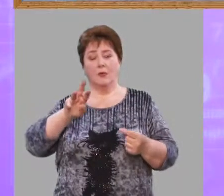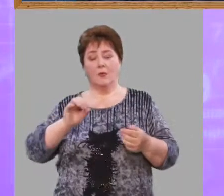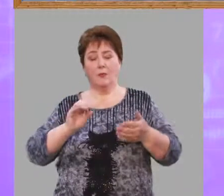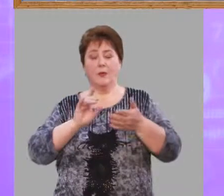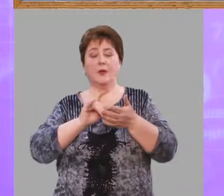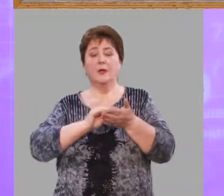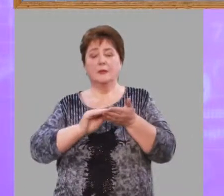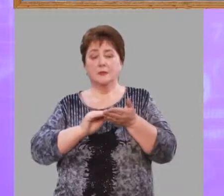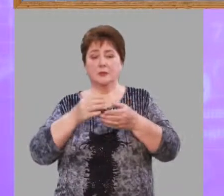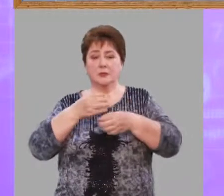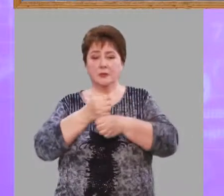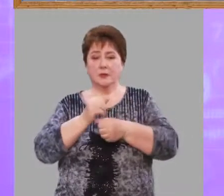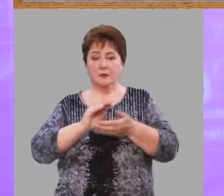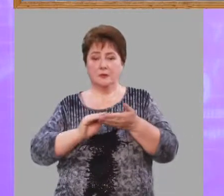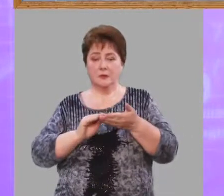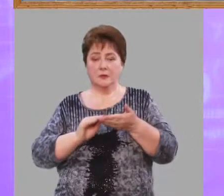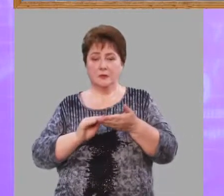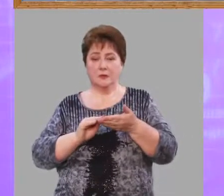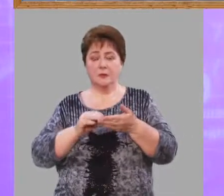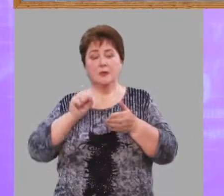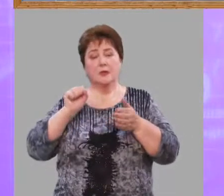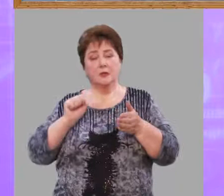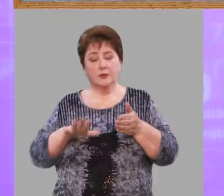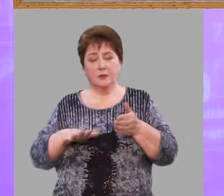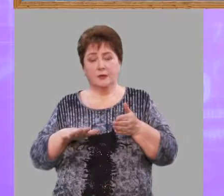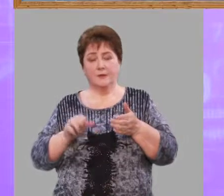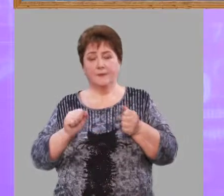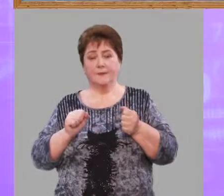Запишите краткую запись и решение.